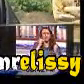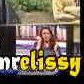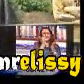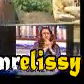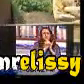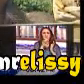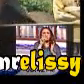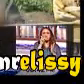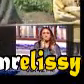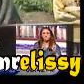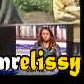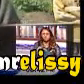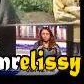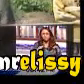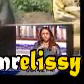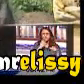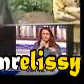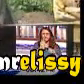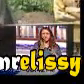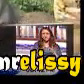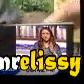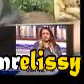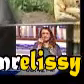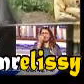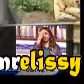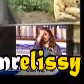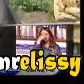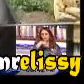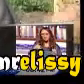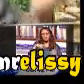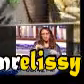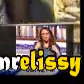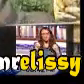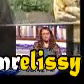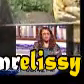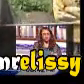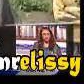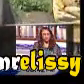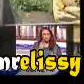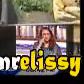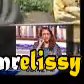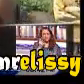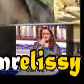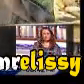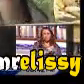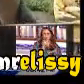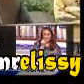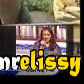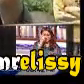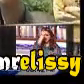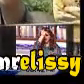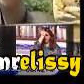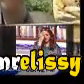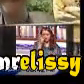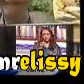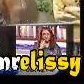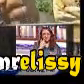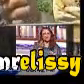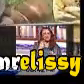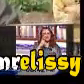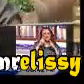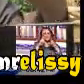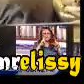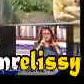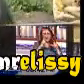ري. طب انا لازم عشان اجيب تصريح ري 30,000 40,000، يبقى لازم اوفر ال 30,000 اروح اقترض من بنك التنميه والائتمان